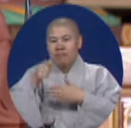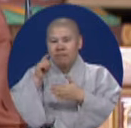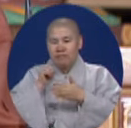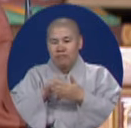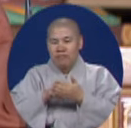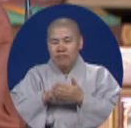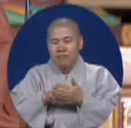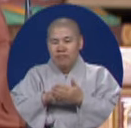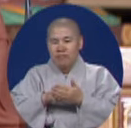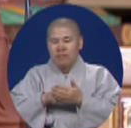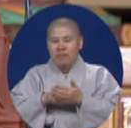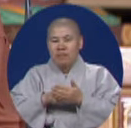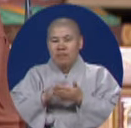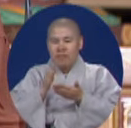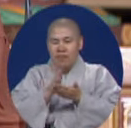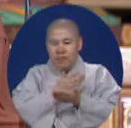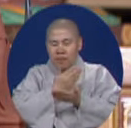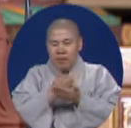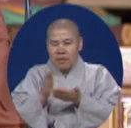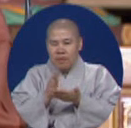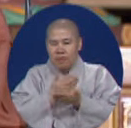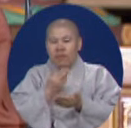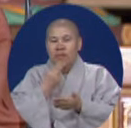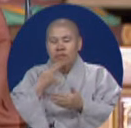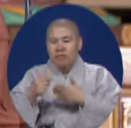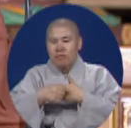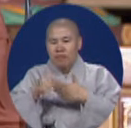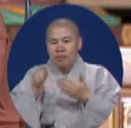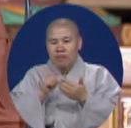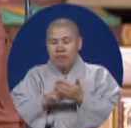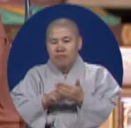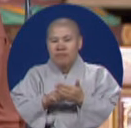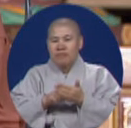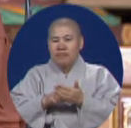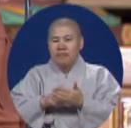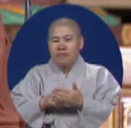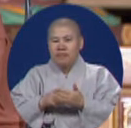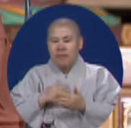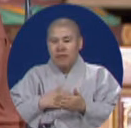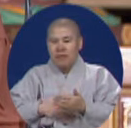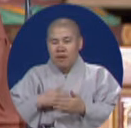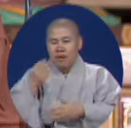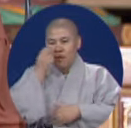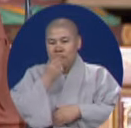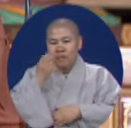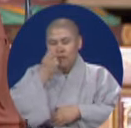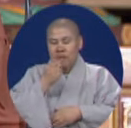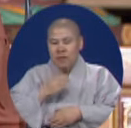이걸 무분별심이라고 그러죠. 알 줄 아는 마음은 의식,